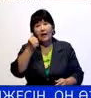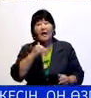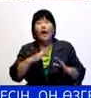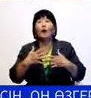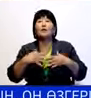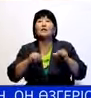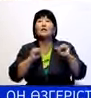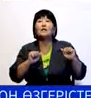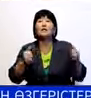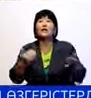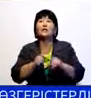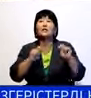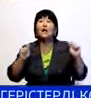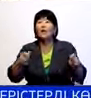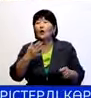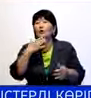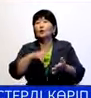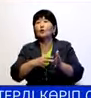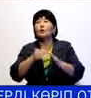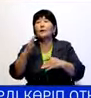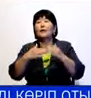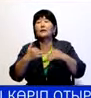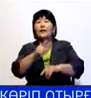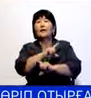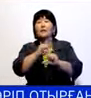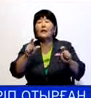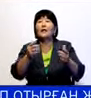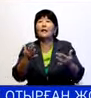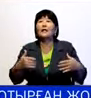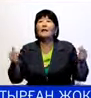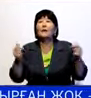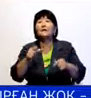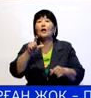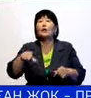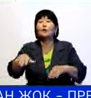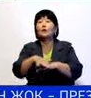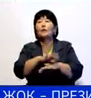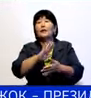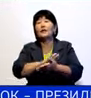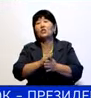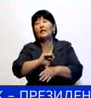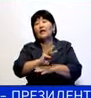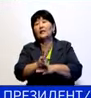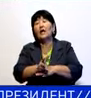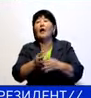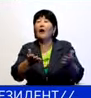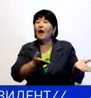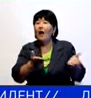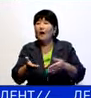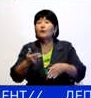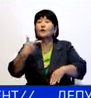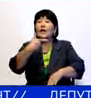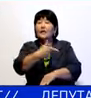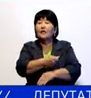денсаулық сақтауды жаңғырту ұлттық жобасы аясында салынған медициналық нысан талапқа сай. Тұрғындар үшін барлық жағдай жасалған. Қабылдау,